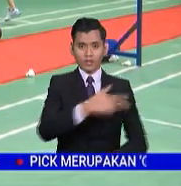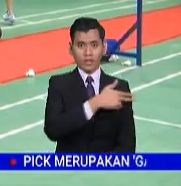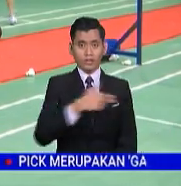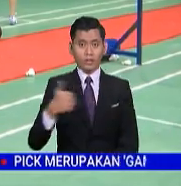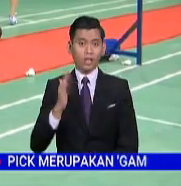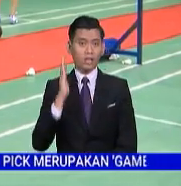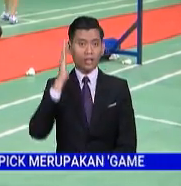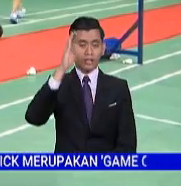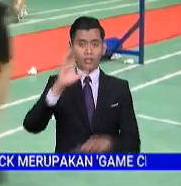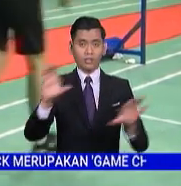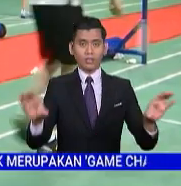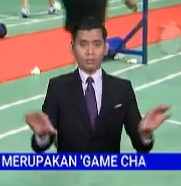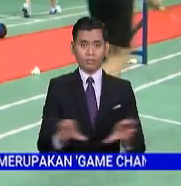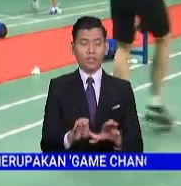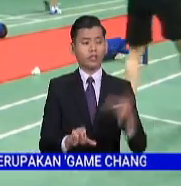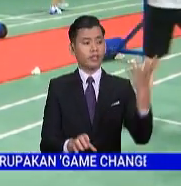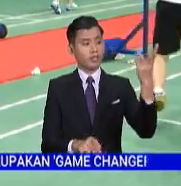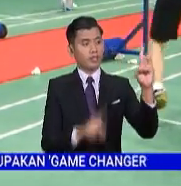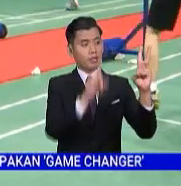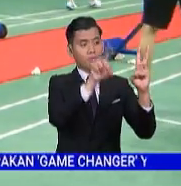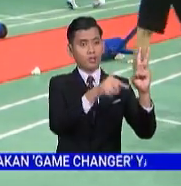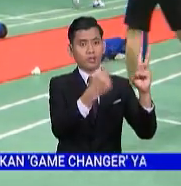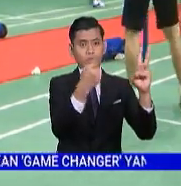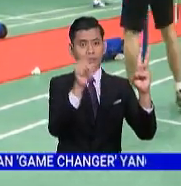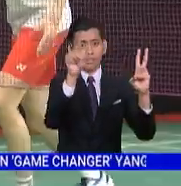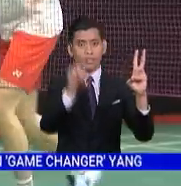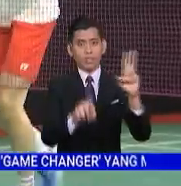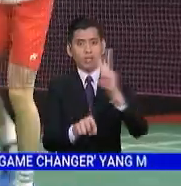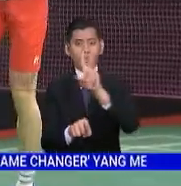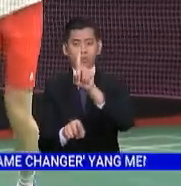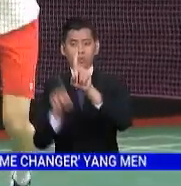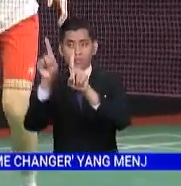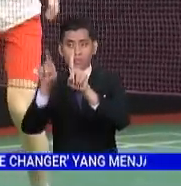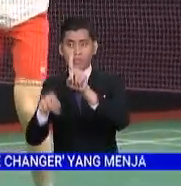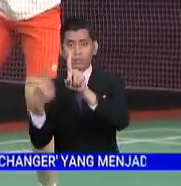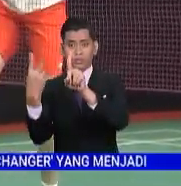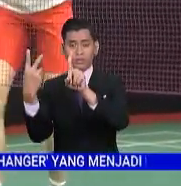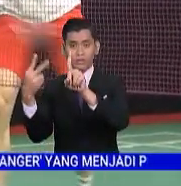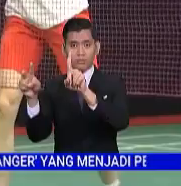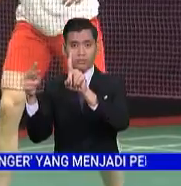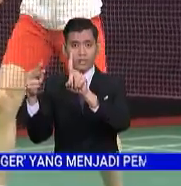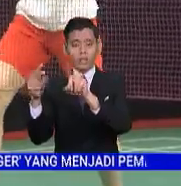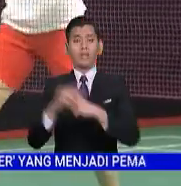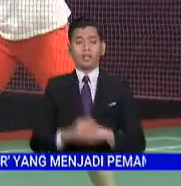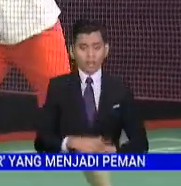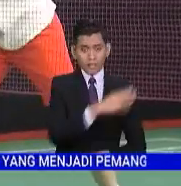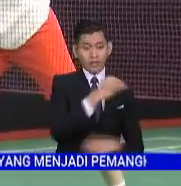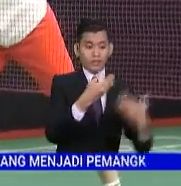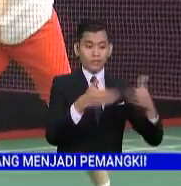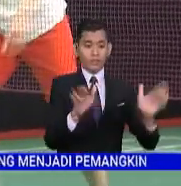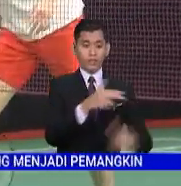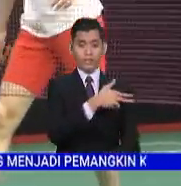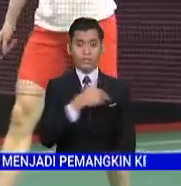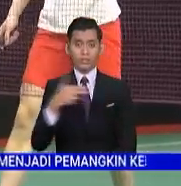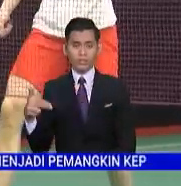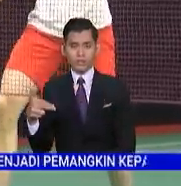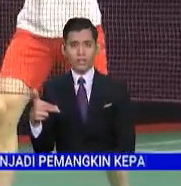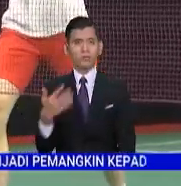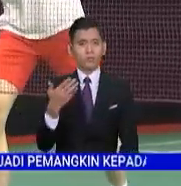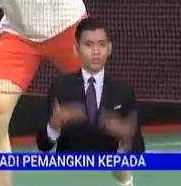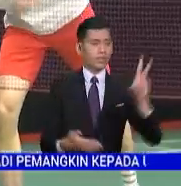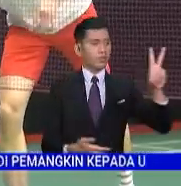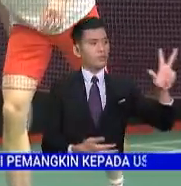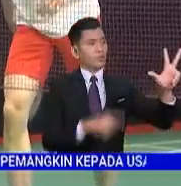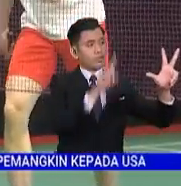dijadualkan berlangsung bermula 16 November sehingga 21 November, manakala Terbuka Indonesia dijadualkan berlangsung pada